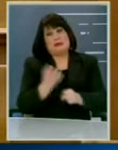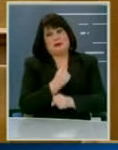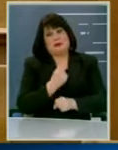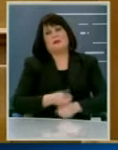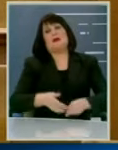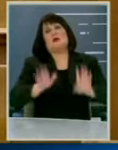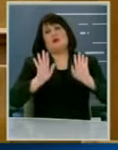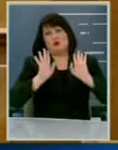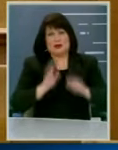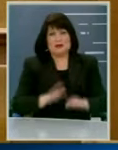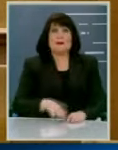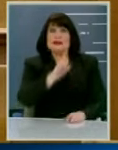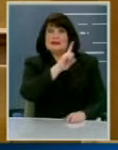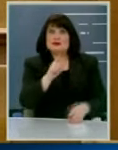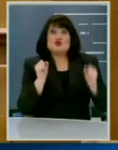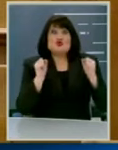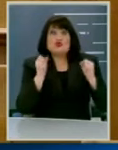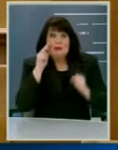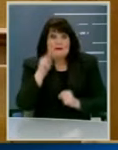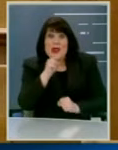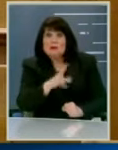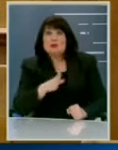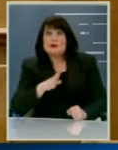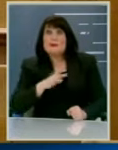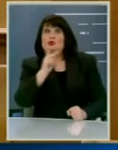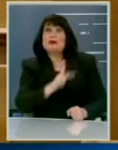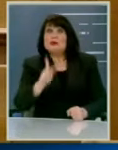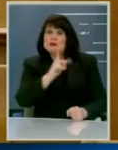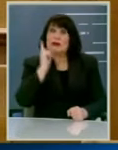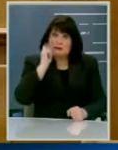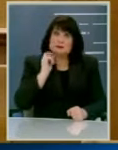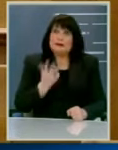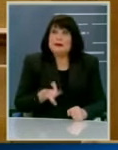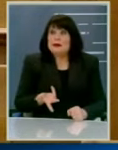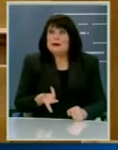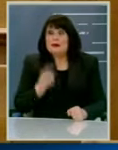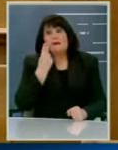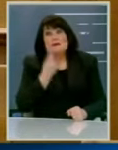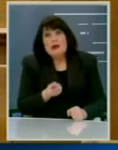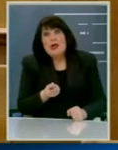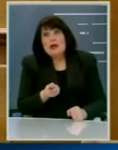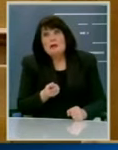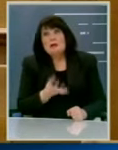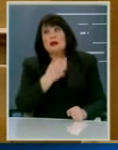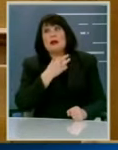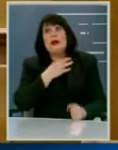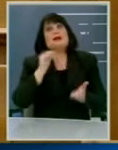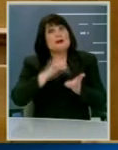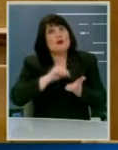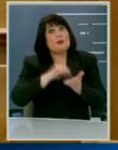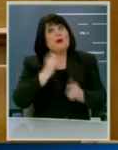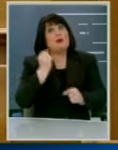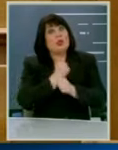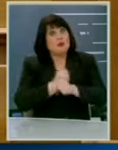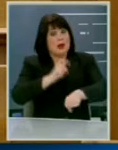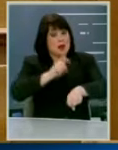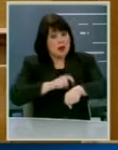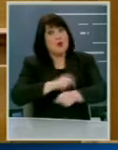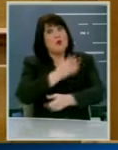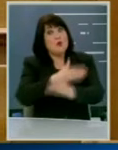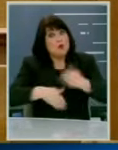ζούμε μέσα σε αυτή την κοινωνία. Και γνωρίζουμε ότι χρειάζεται δουλειά, κόπος, χρόνος,